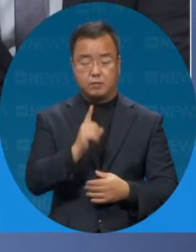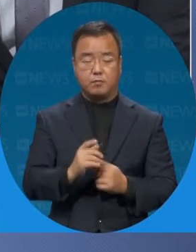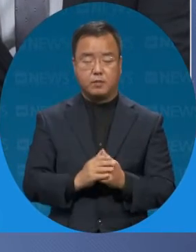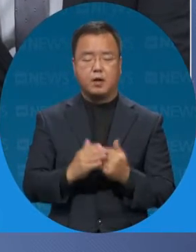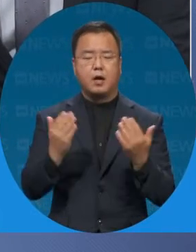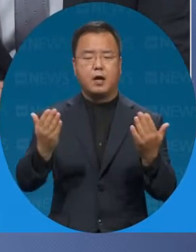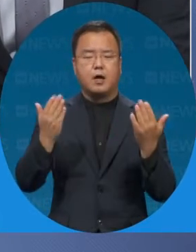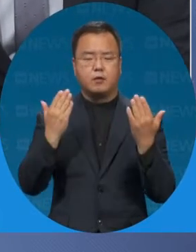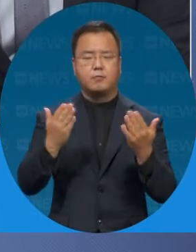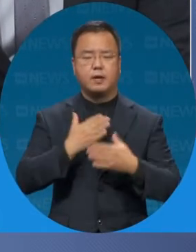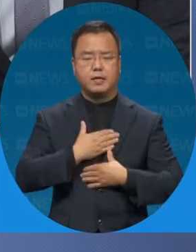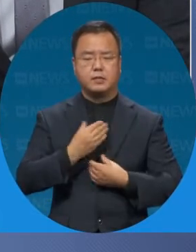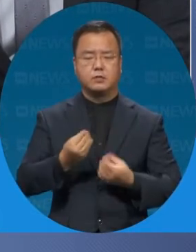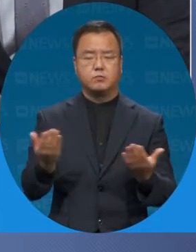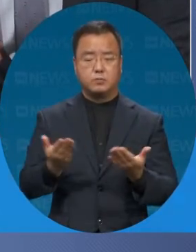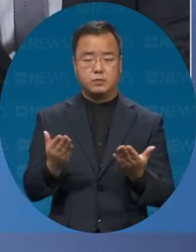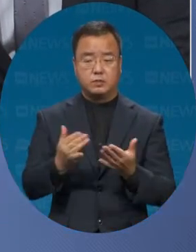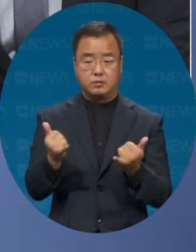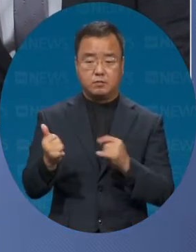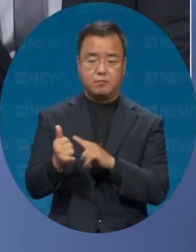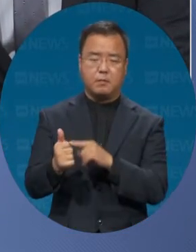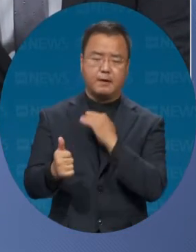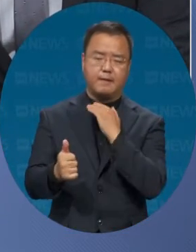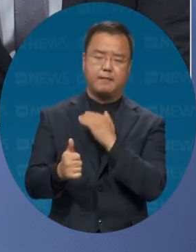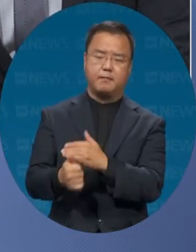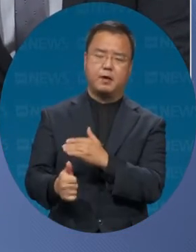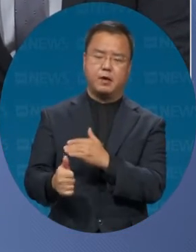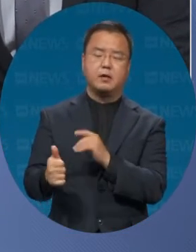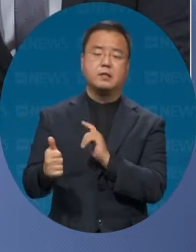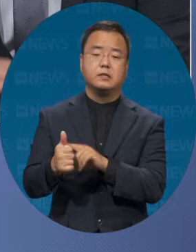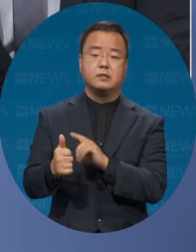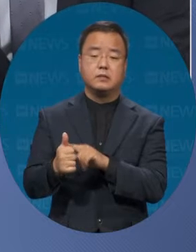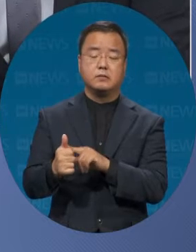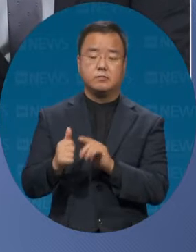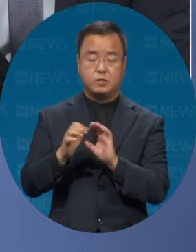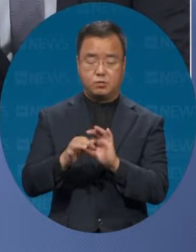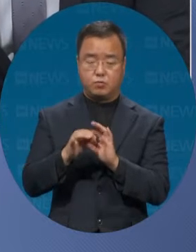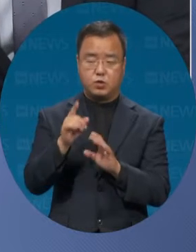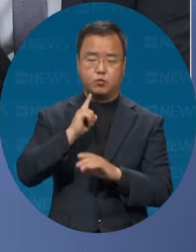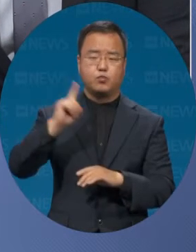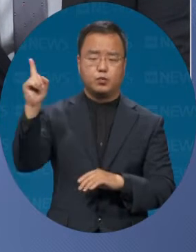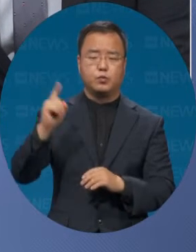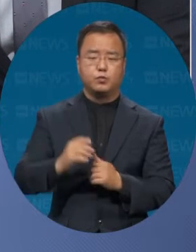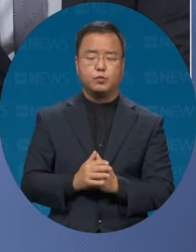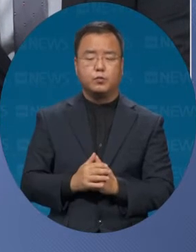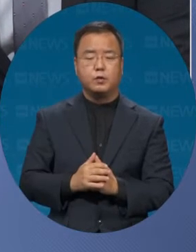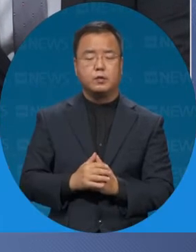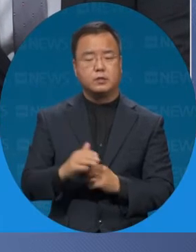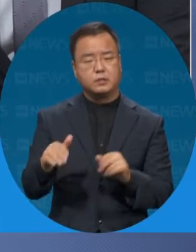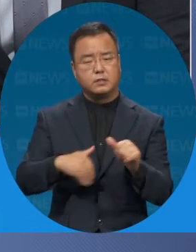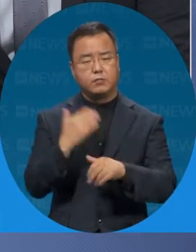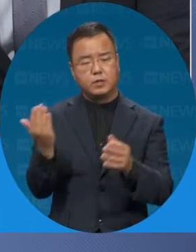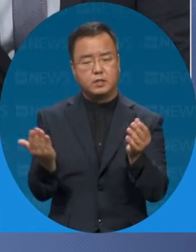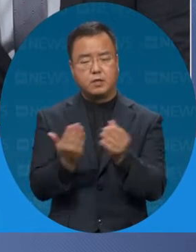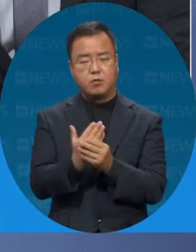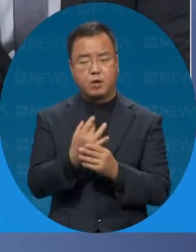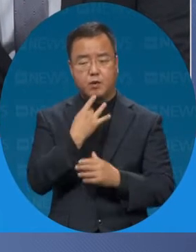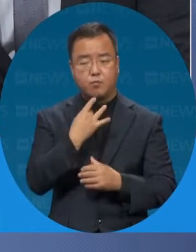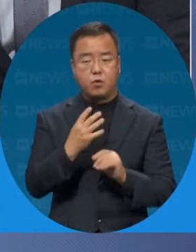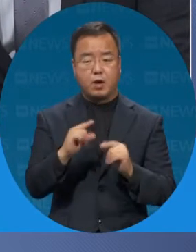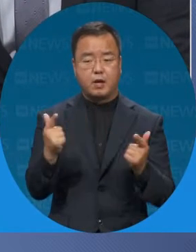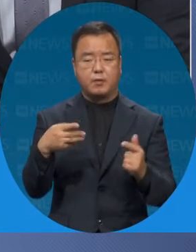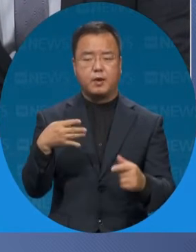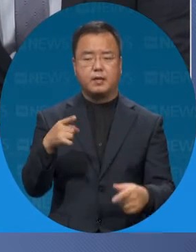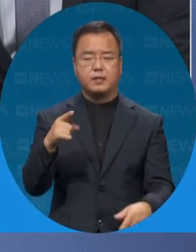즉시 이 안전요원을 해고 했고요 또 이 안전 요원은 이 같은 일로 기소가 됐습니다 아 또 이 사고 뿐 아니라 최근 텍사스주에